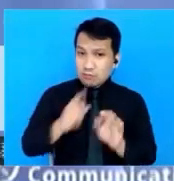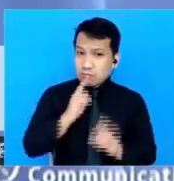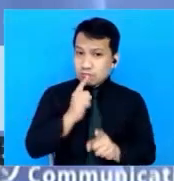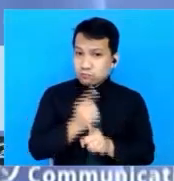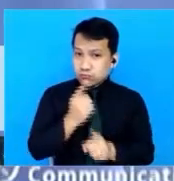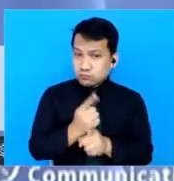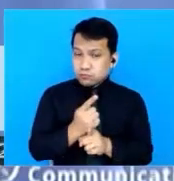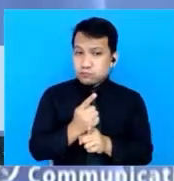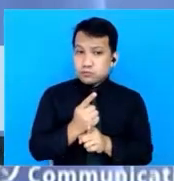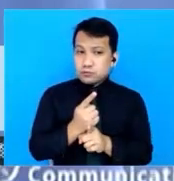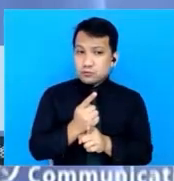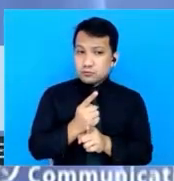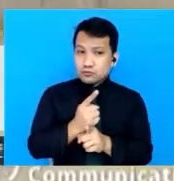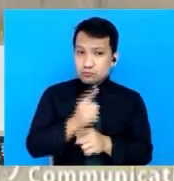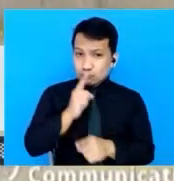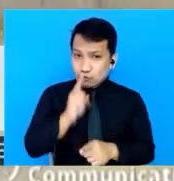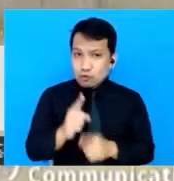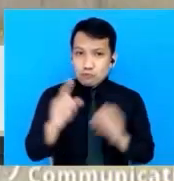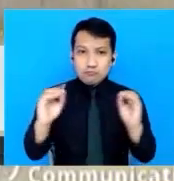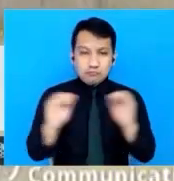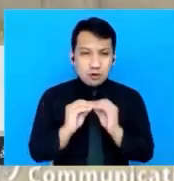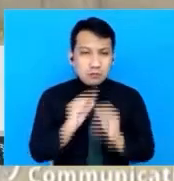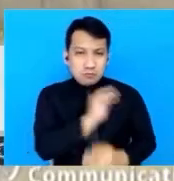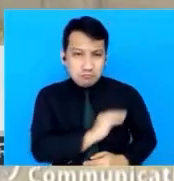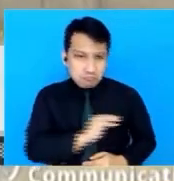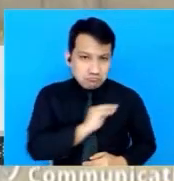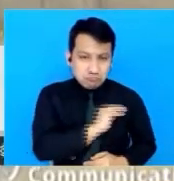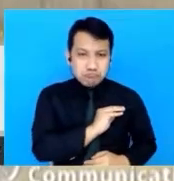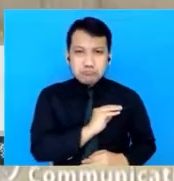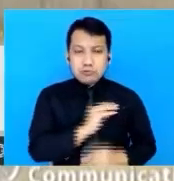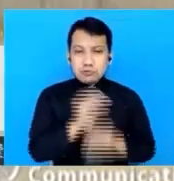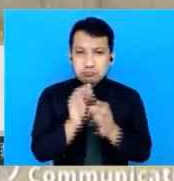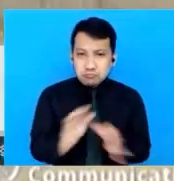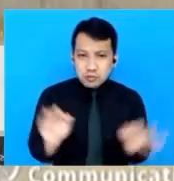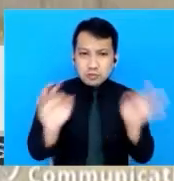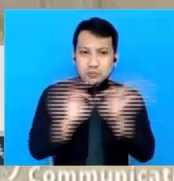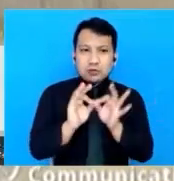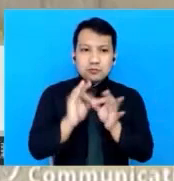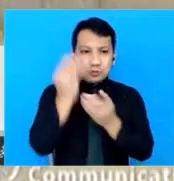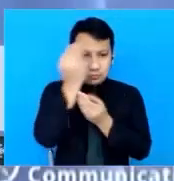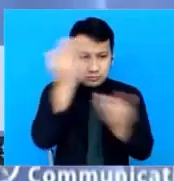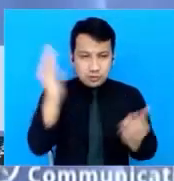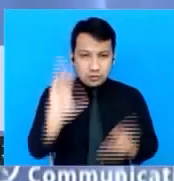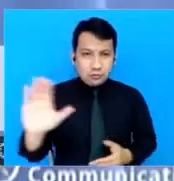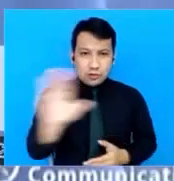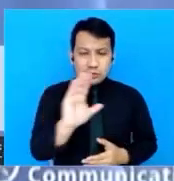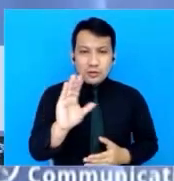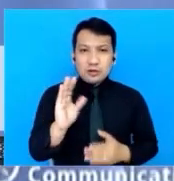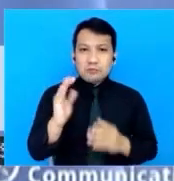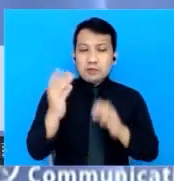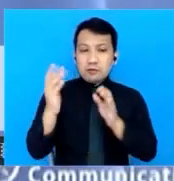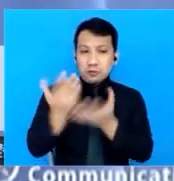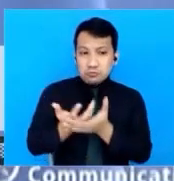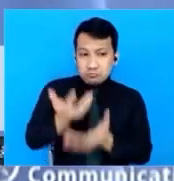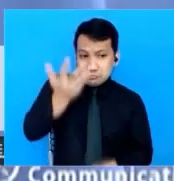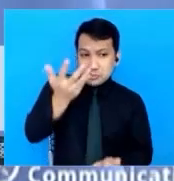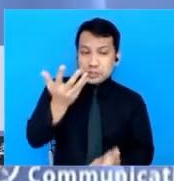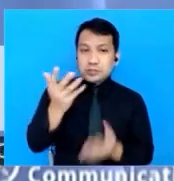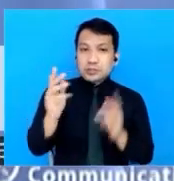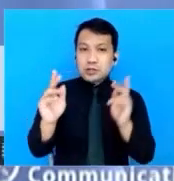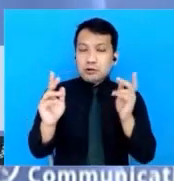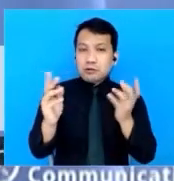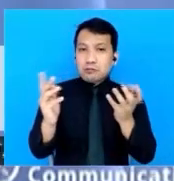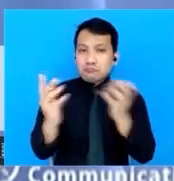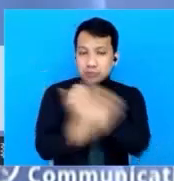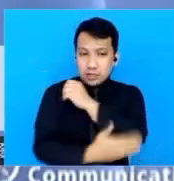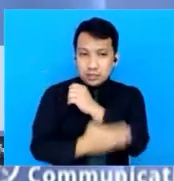rationally or morally. Ganito kinundina ni Pangulong Rodrigo Duterte ang mga mayayamang bansa sa kanyang talumpati sa